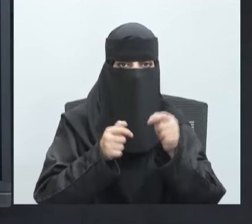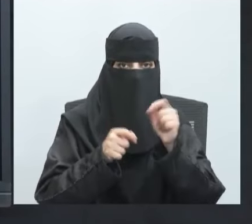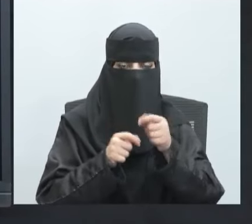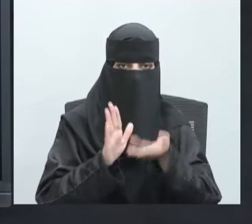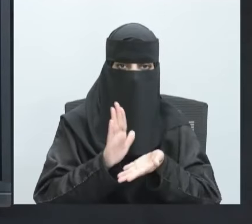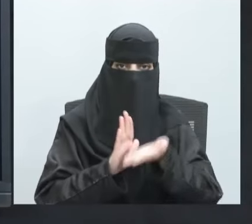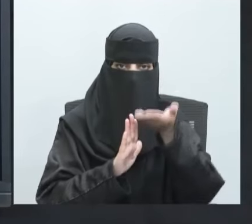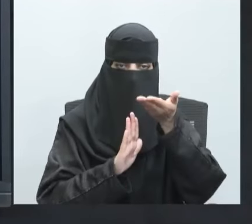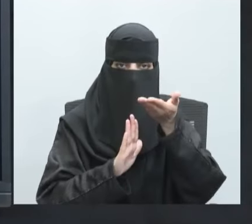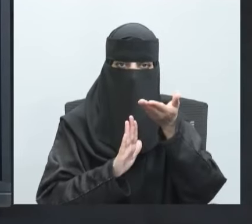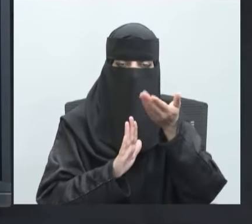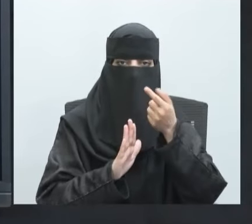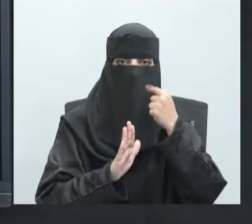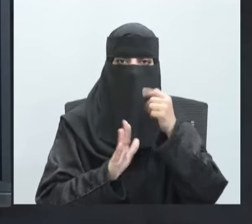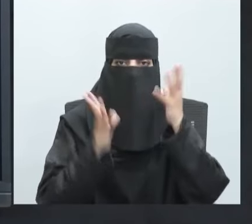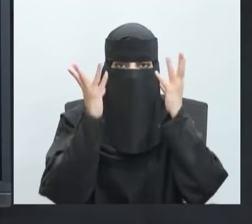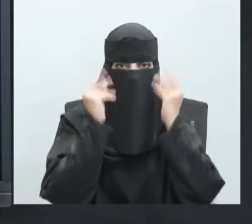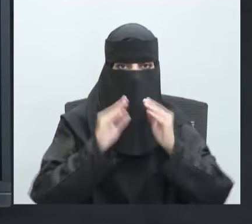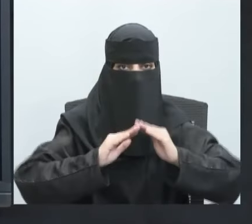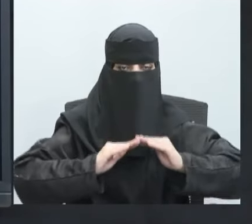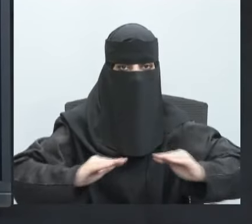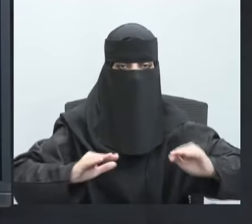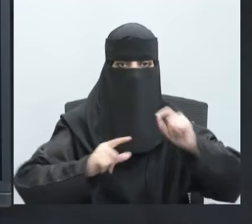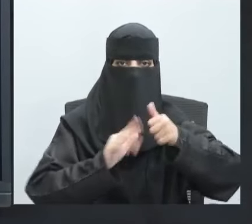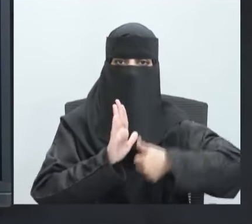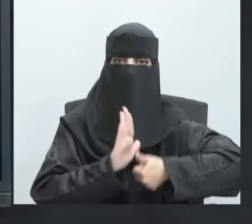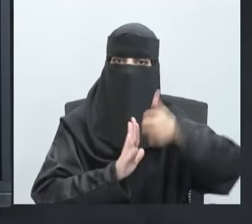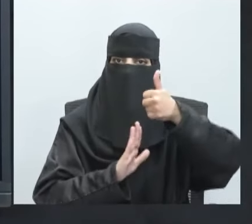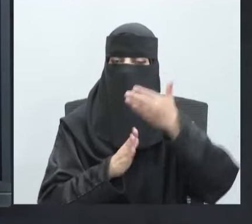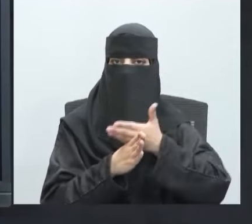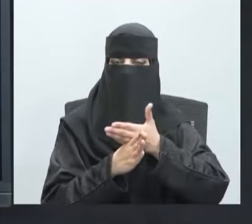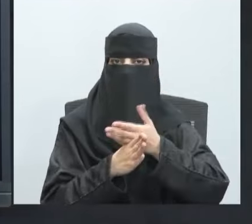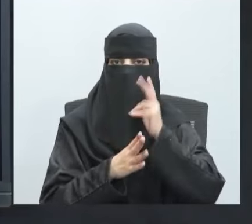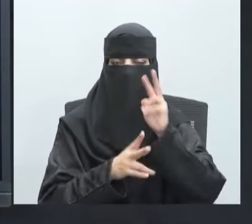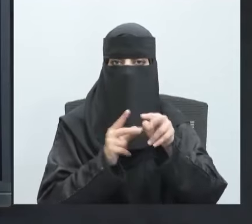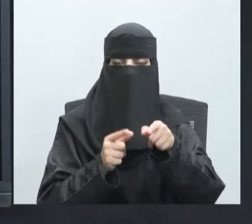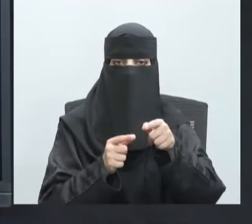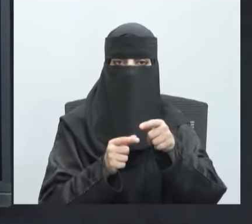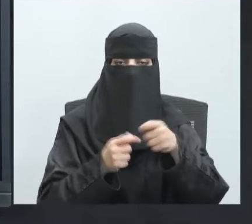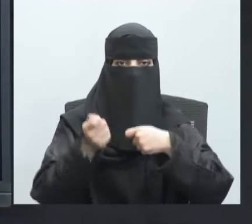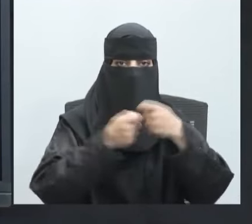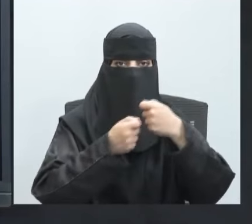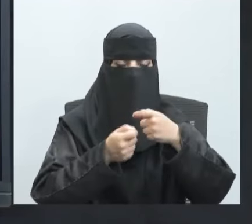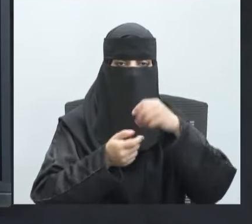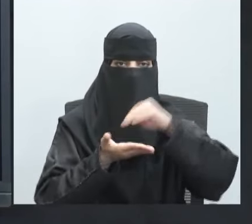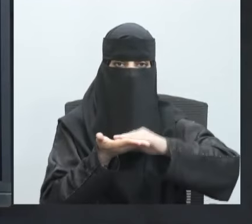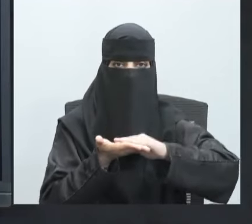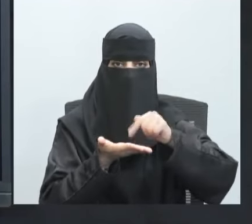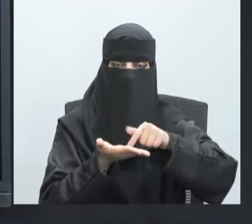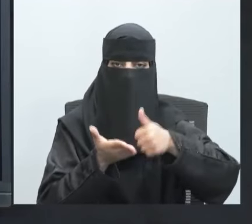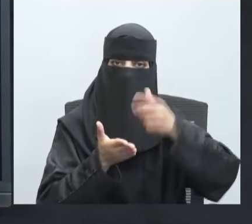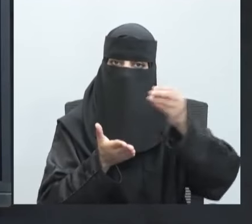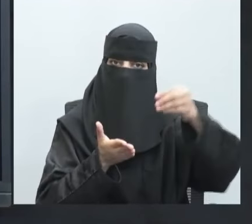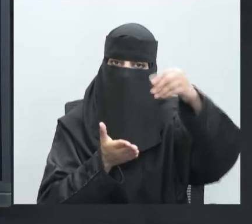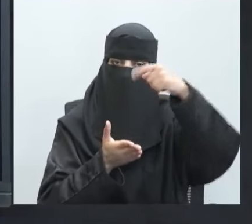بارتفاع وزياده الحاله المعيشيه نحو الافضل متى ما كان الناتج المحلي الاجمالي